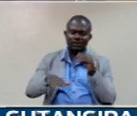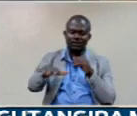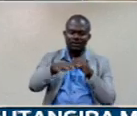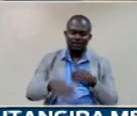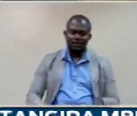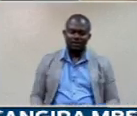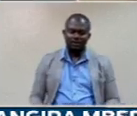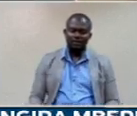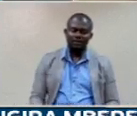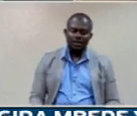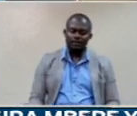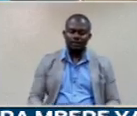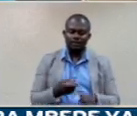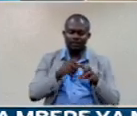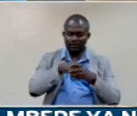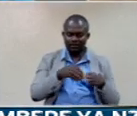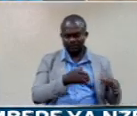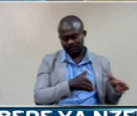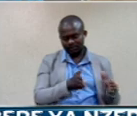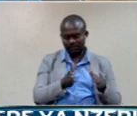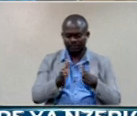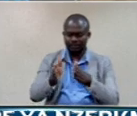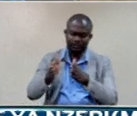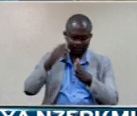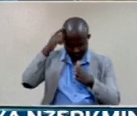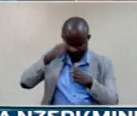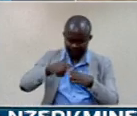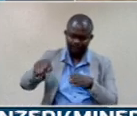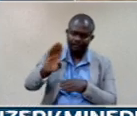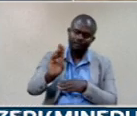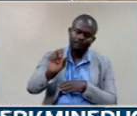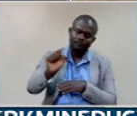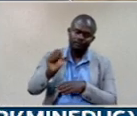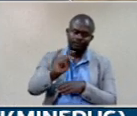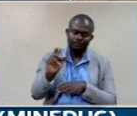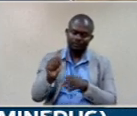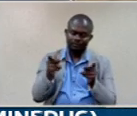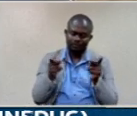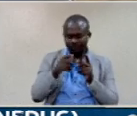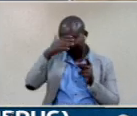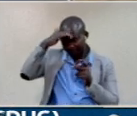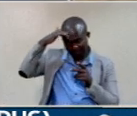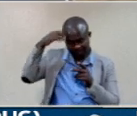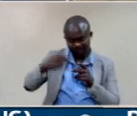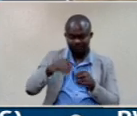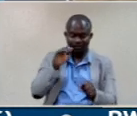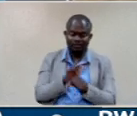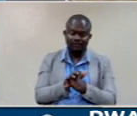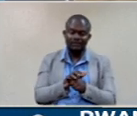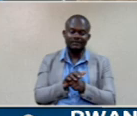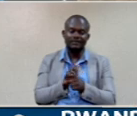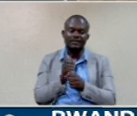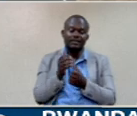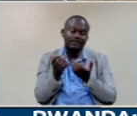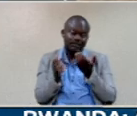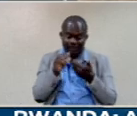kuri kaburimbo kugera ku yindi kaburimbo bihuriyeho hari mu Busanza ni ahantu hagoye cyane ibinyabiziga,